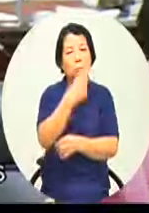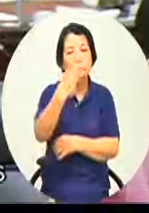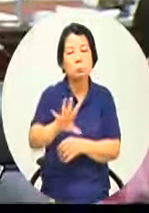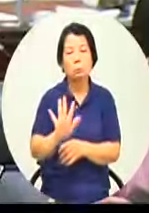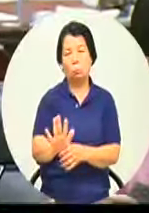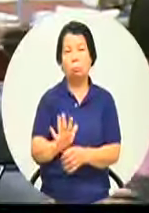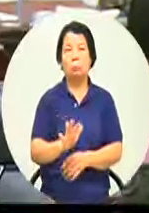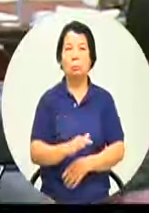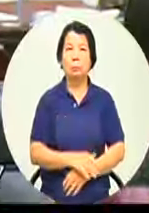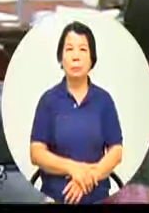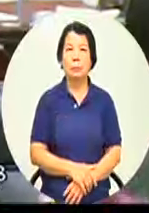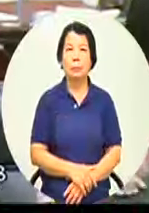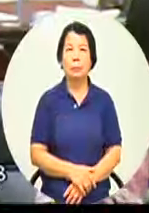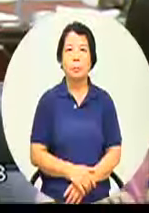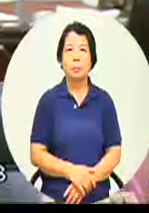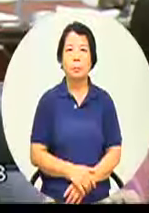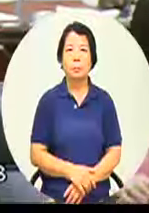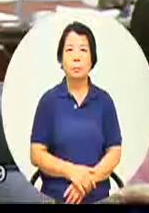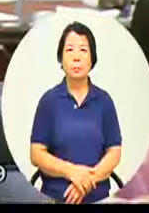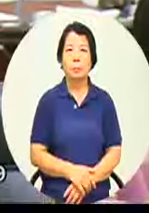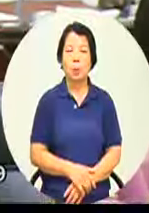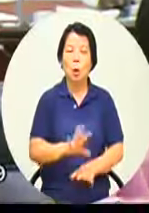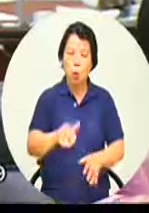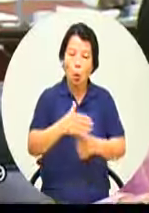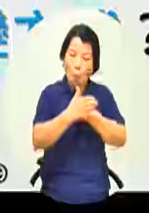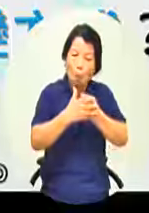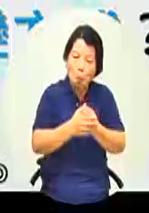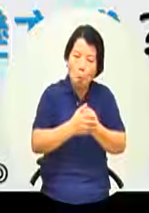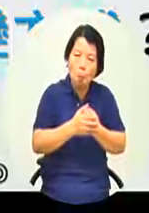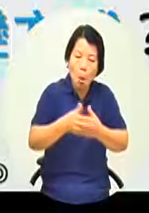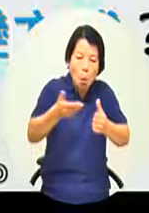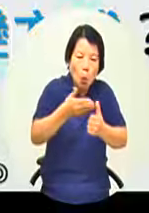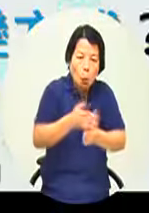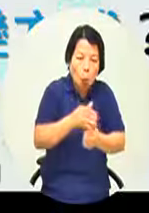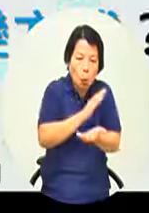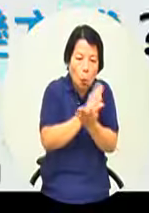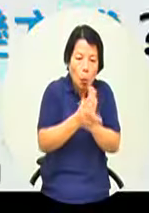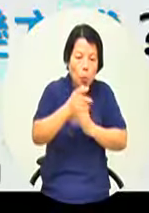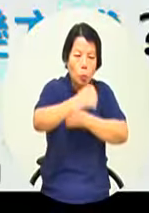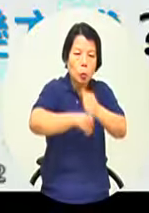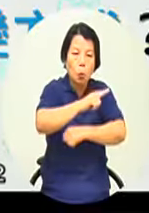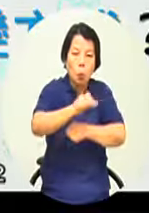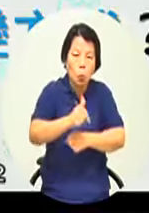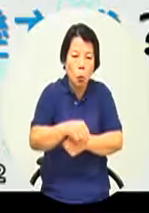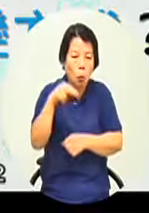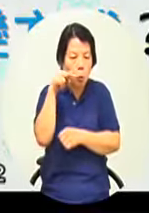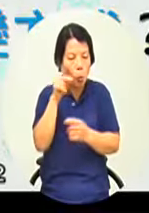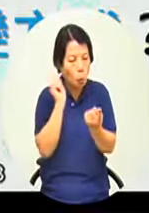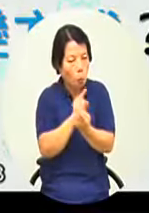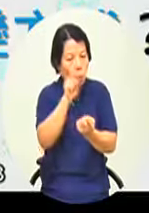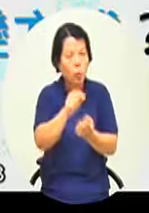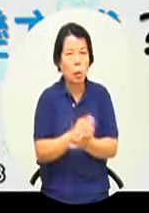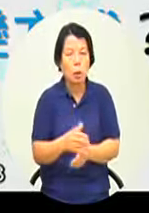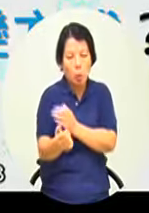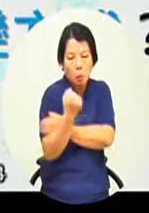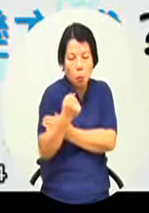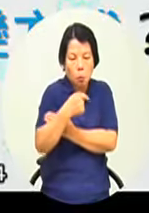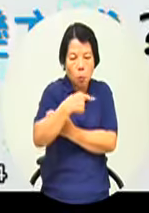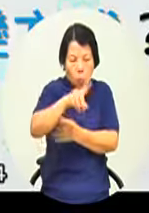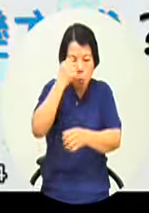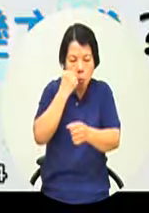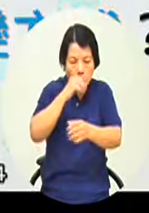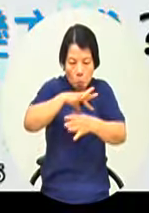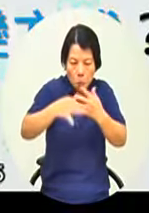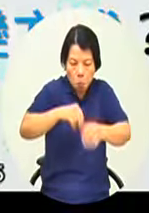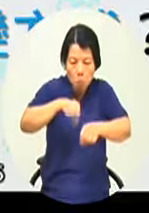好，所以我想说，面对保育类的动物跟地方居民的冲突，我们是不是更应该更有积极的作为？